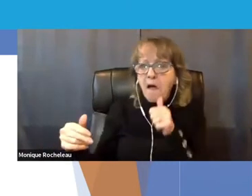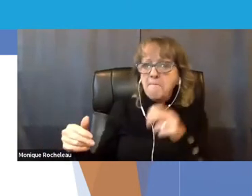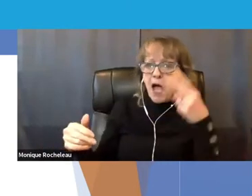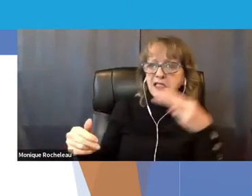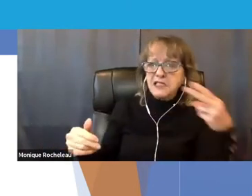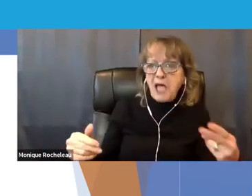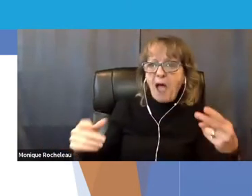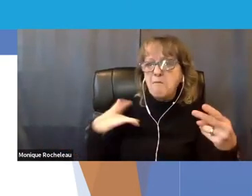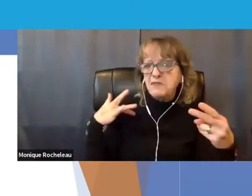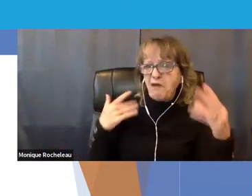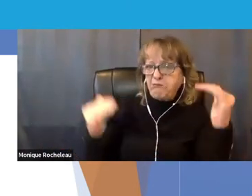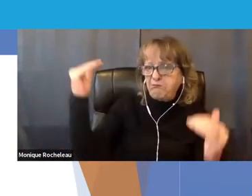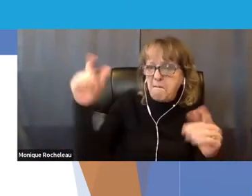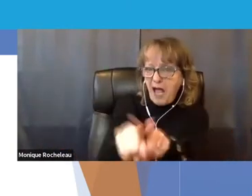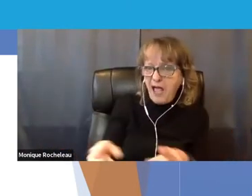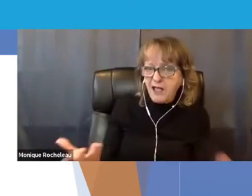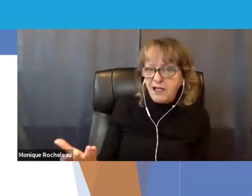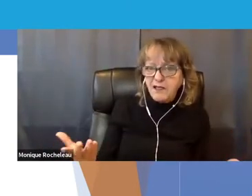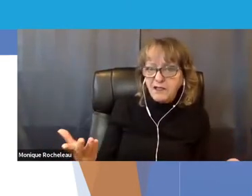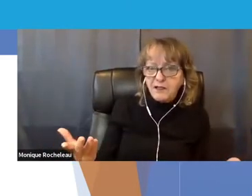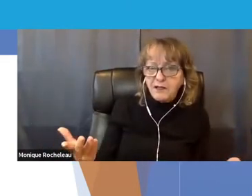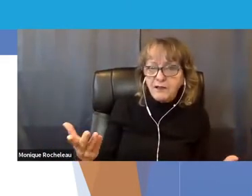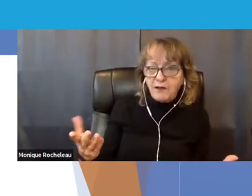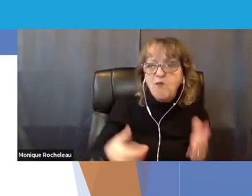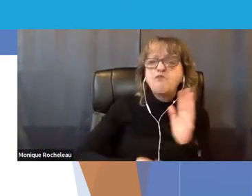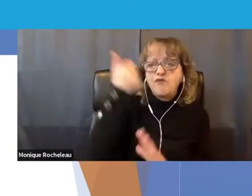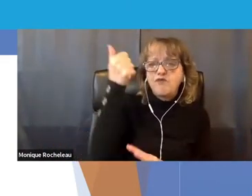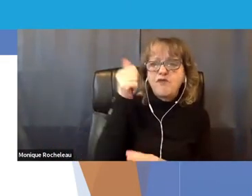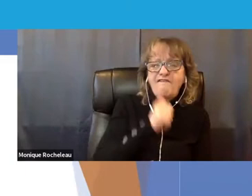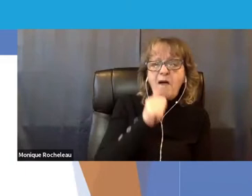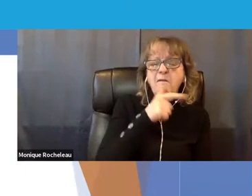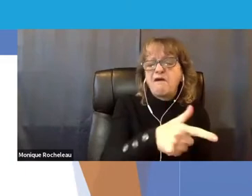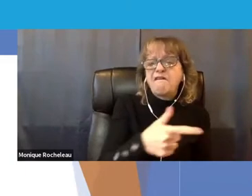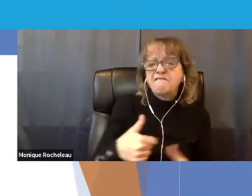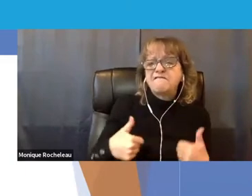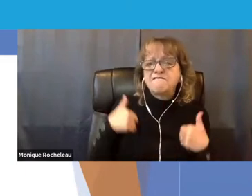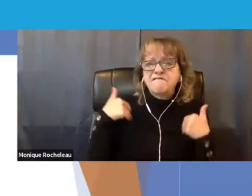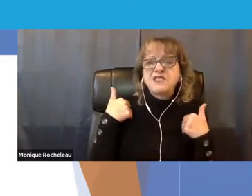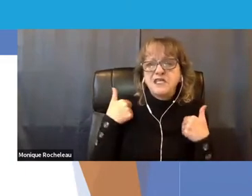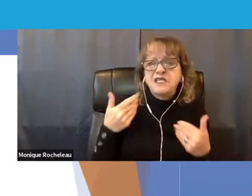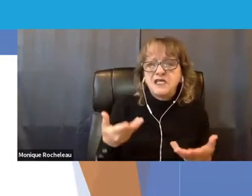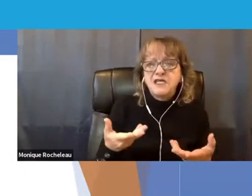niveaux. Autre qu'elles sont plus nombreuses à vivre